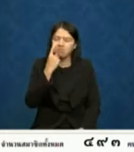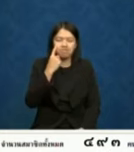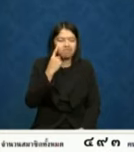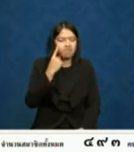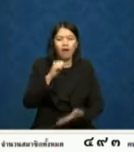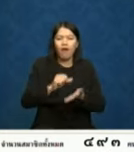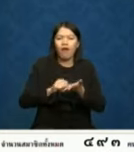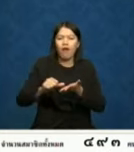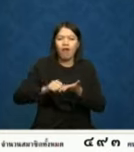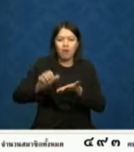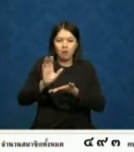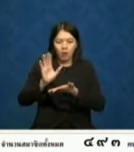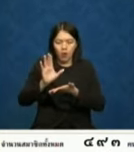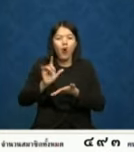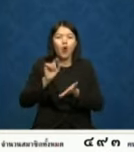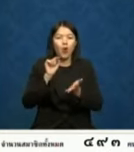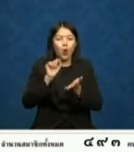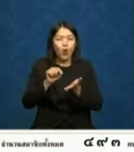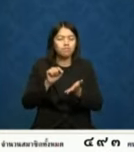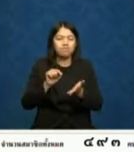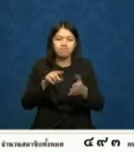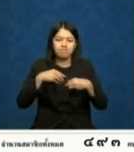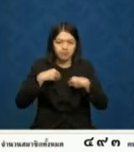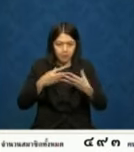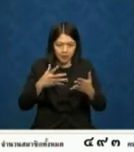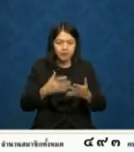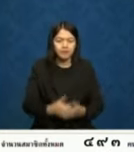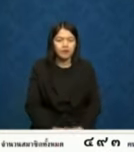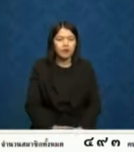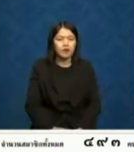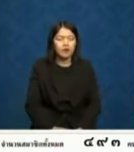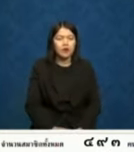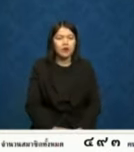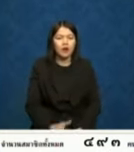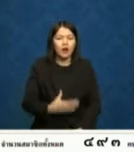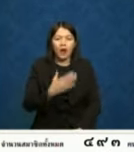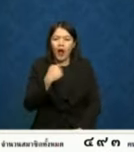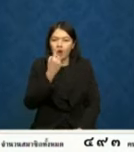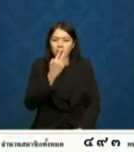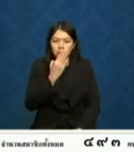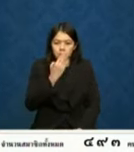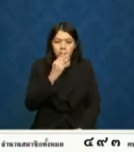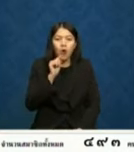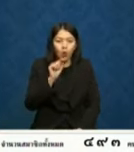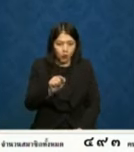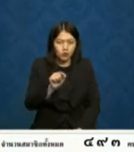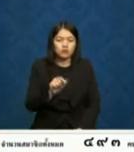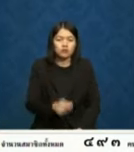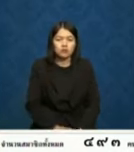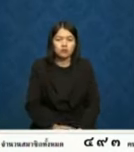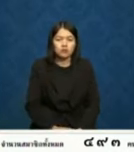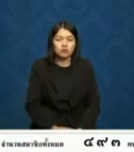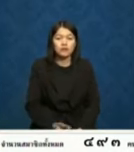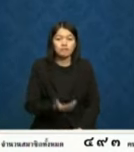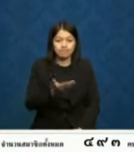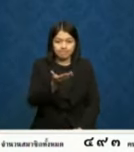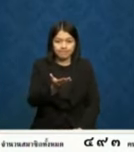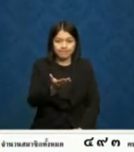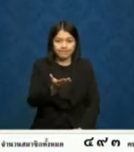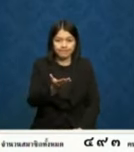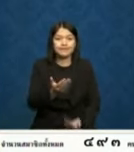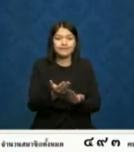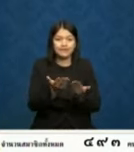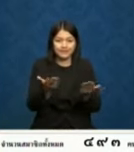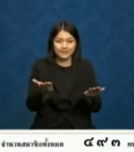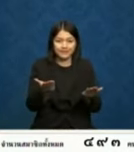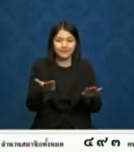ควรให้มีการแก้ไขโปรดกดปุ่มไม่เห็นด้วยผู้ใดเห็นควรงดออกเสียงโปรดกดปุ่มงดออกเสียงนะครับเชิญท่านสมาชิกออกเสียง